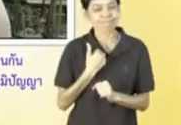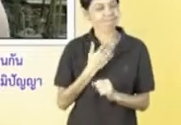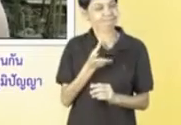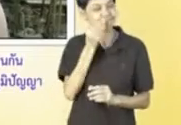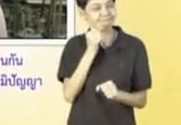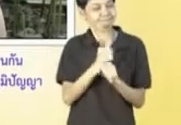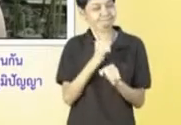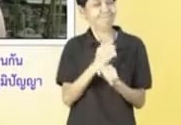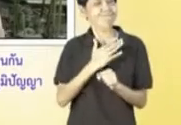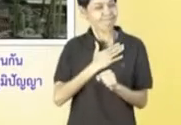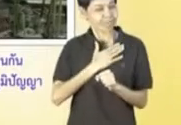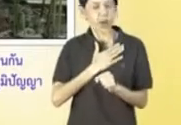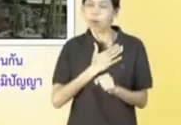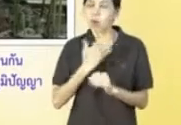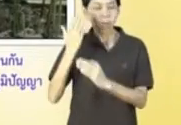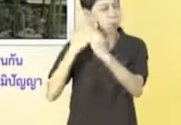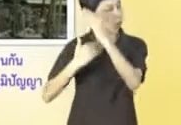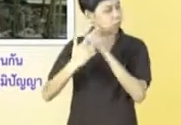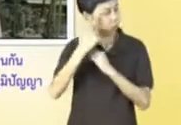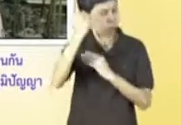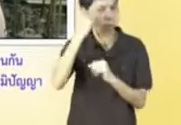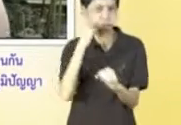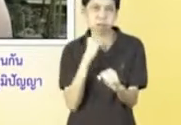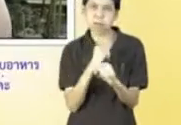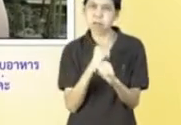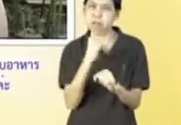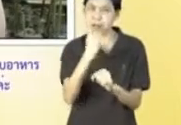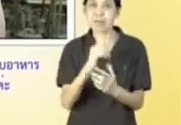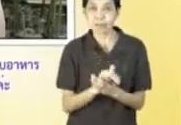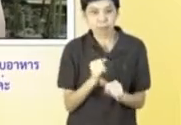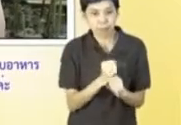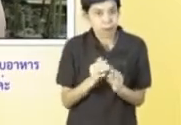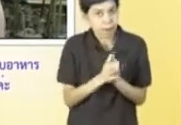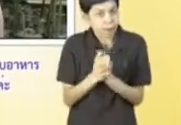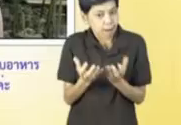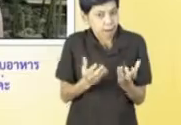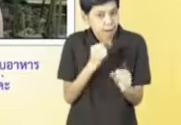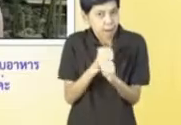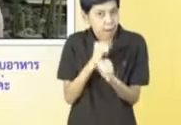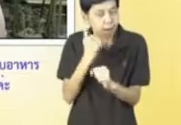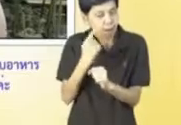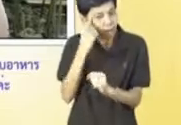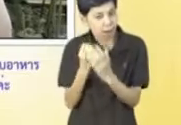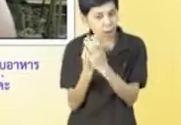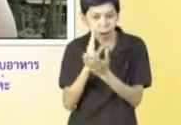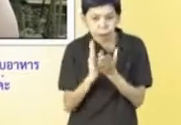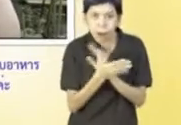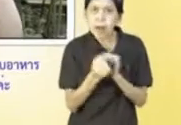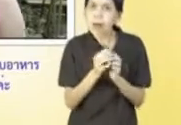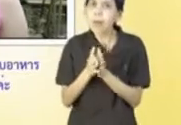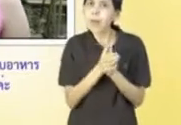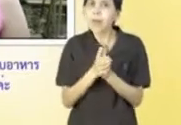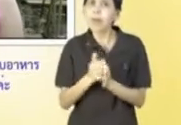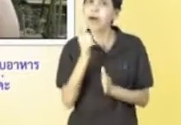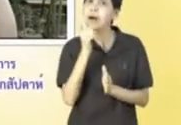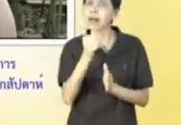ที่บ้านกันแล้วนะคะก็ต้องชื่นชมบรรพบุรุษของเราที่มีภูมิปัญญานะคะที่สามารถนำผักพื้นบ้านมาประกอบอาหารให้น่ารับประท